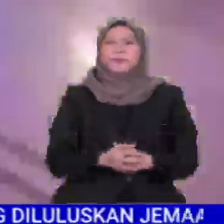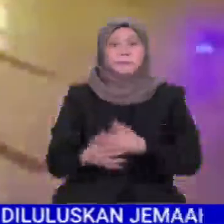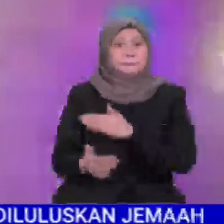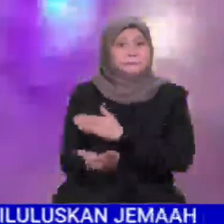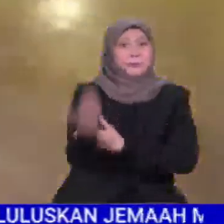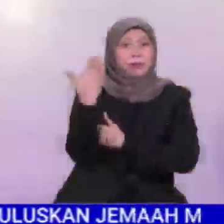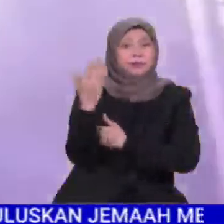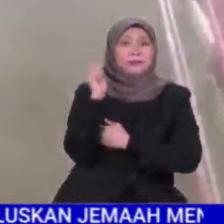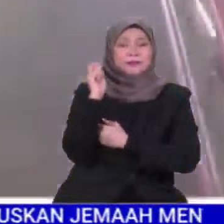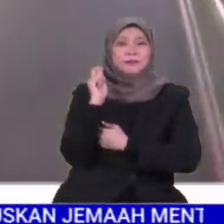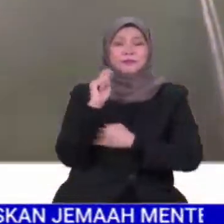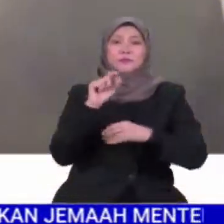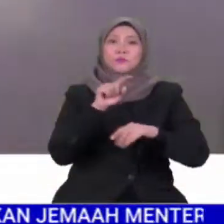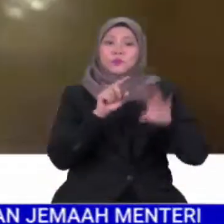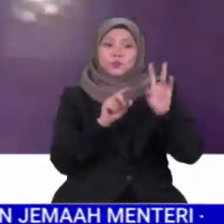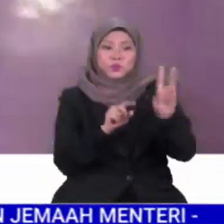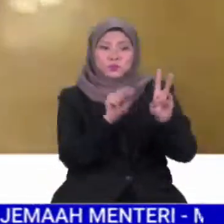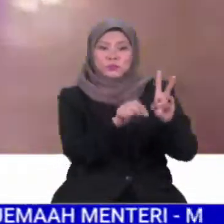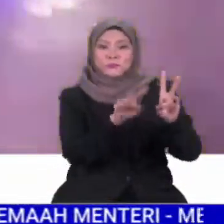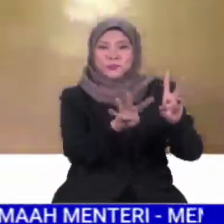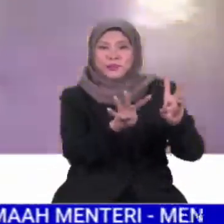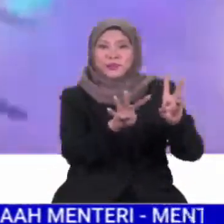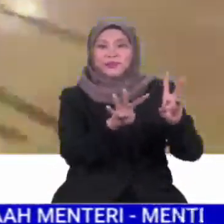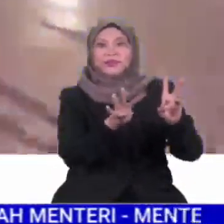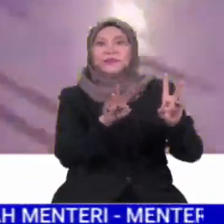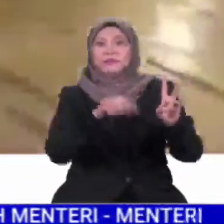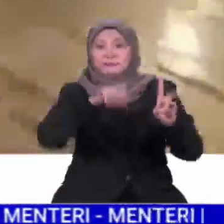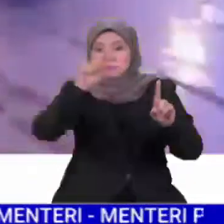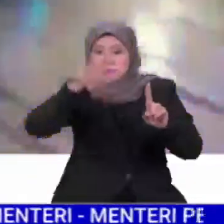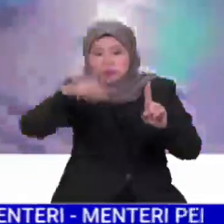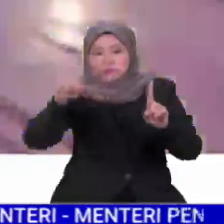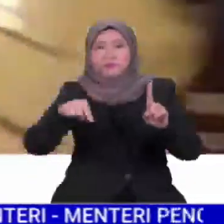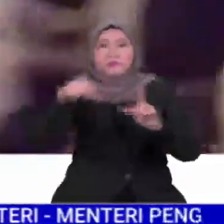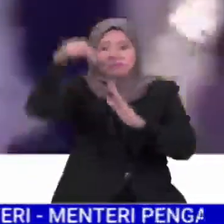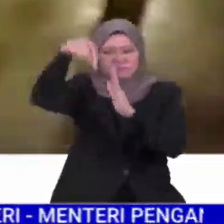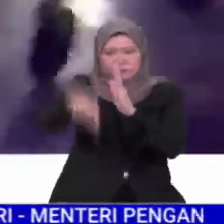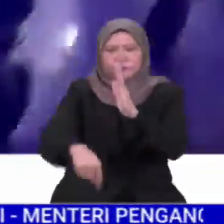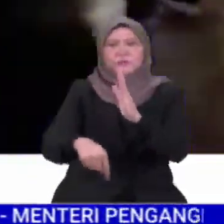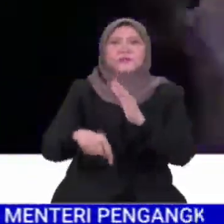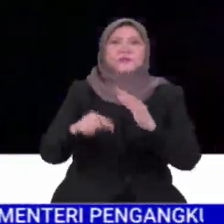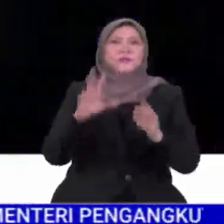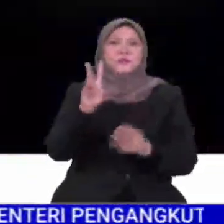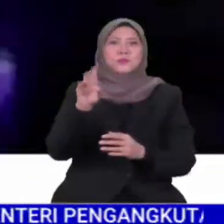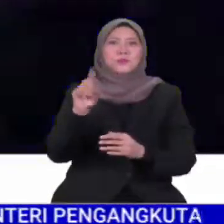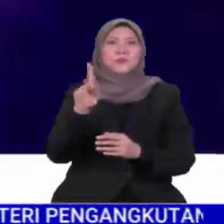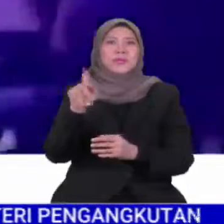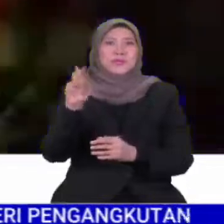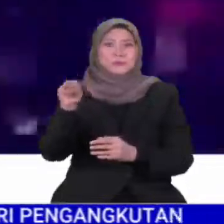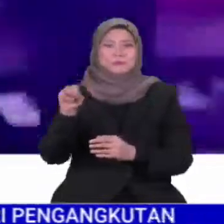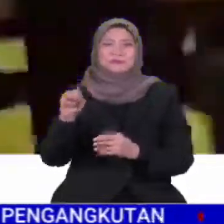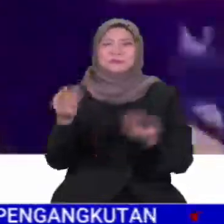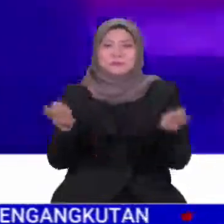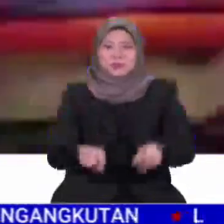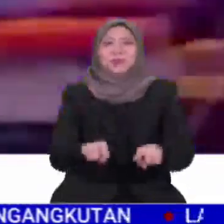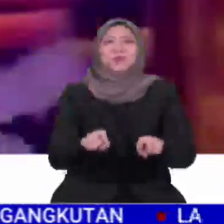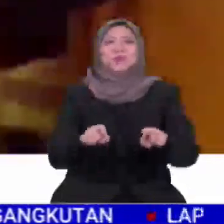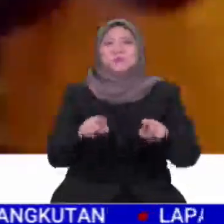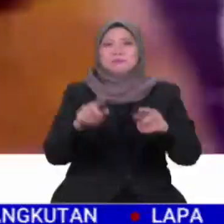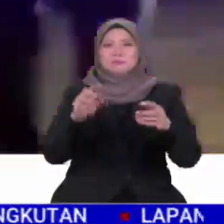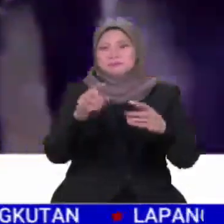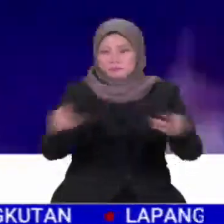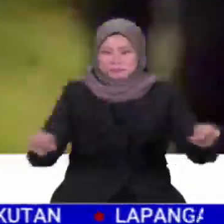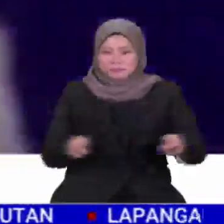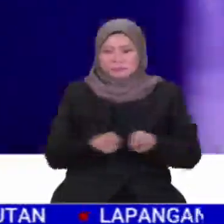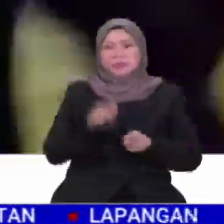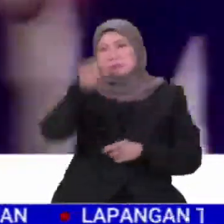Awal pagi tadi, gempa bumi 7.4 magnitude dengan kedalaman 7 km melanda wilayah selatan Turki itu. Ini